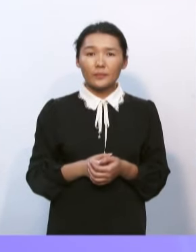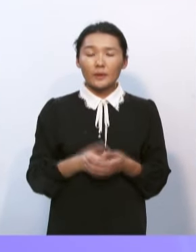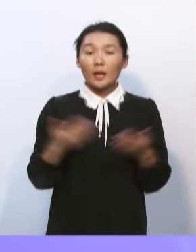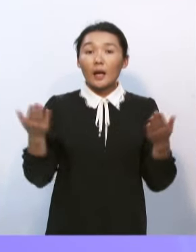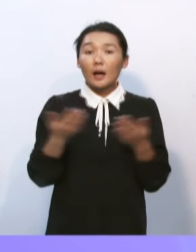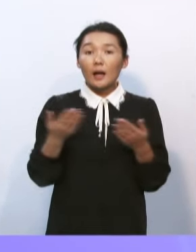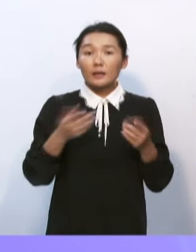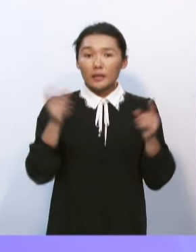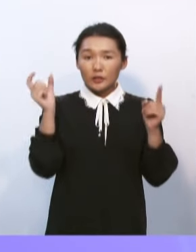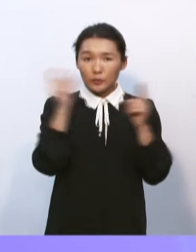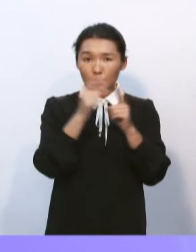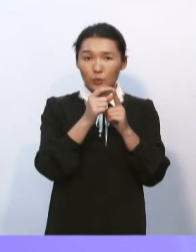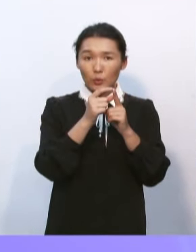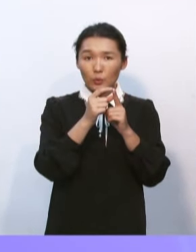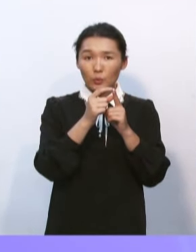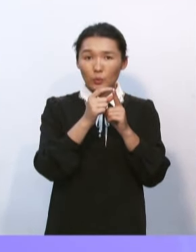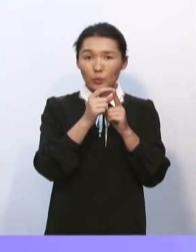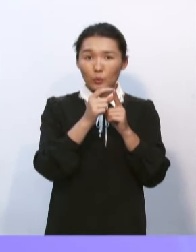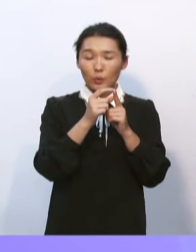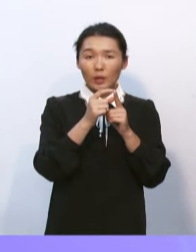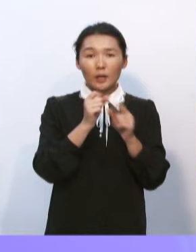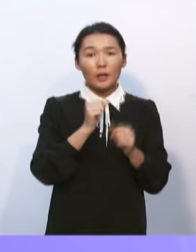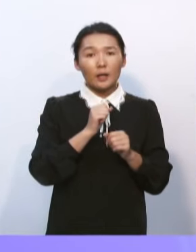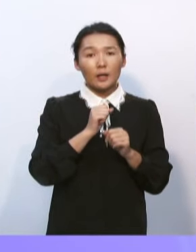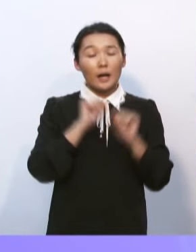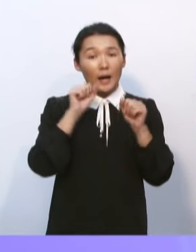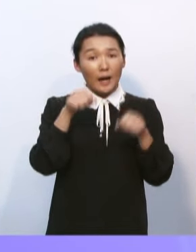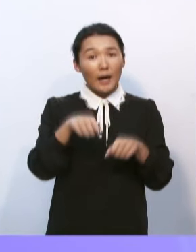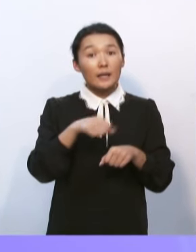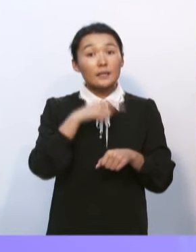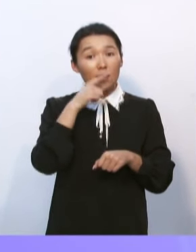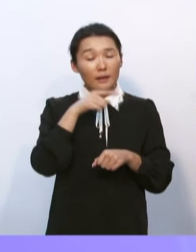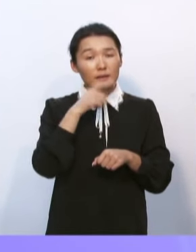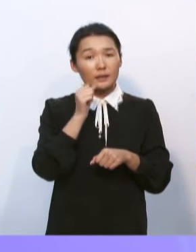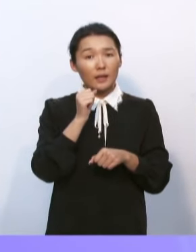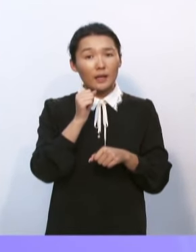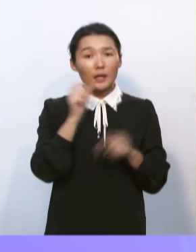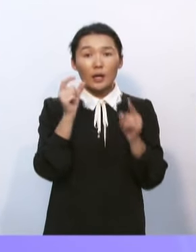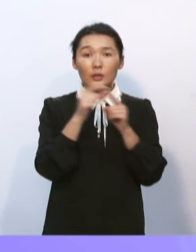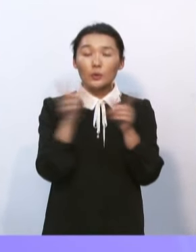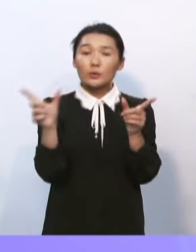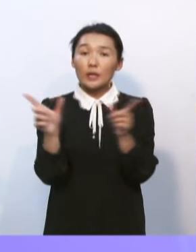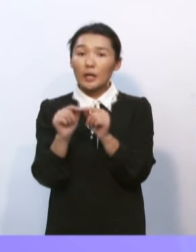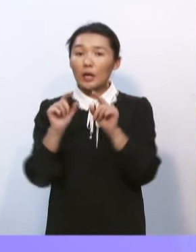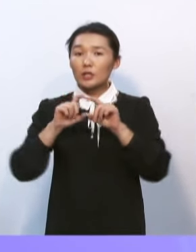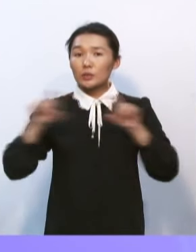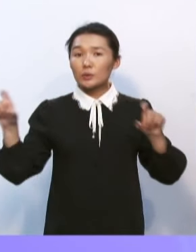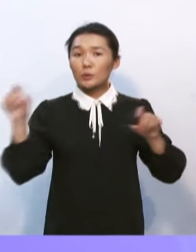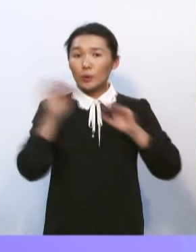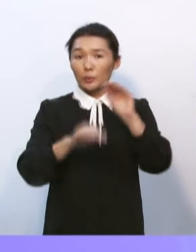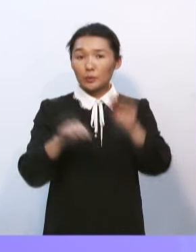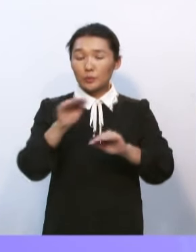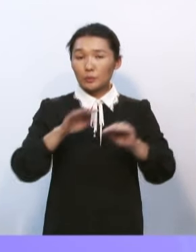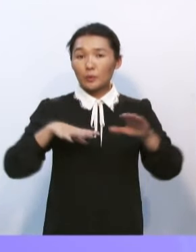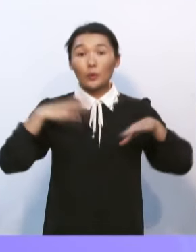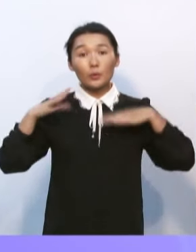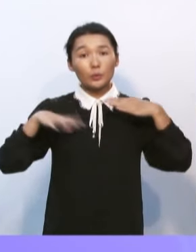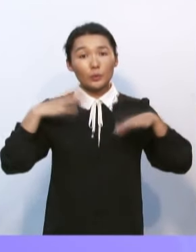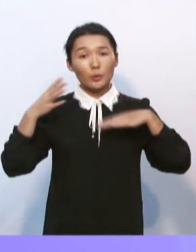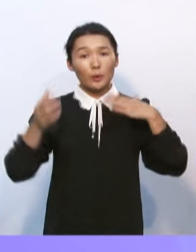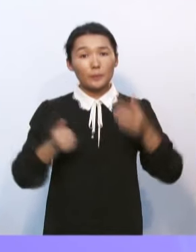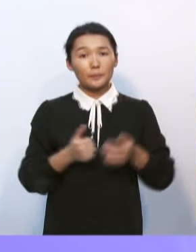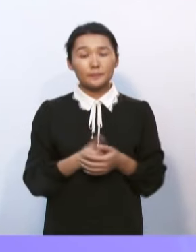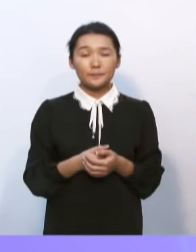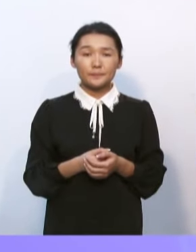Кандай сөздөрдү айта аласыңар? Сөз айкаш, сүйлөм түзүп, көнүккүлө.